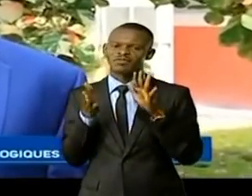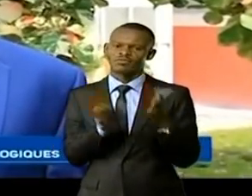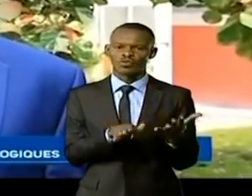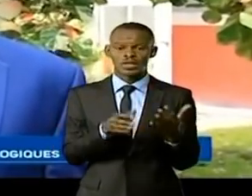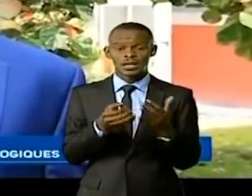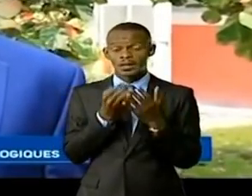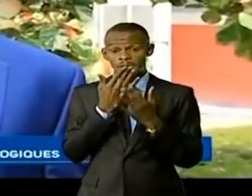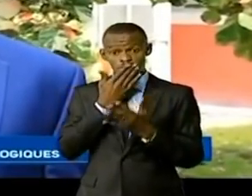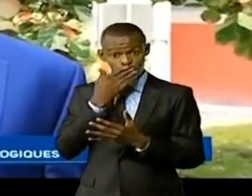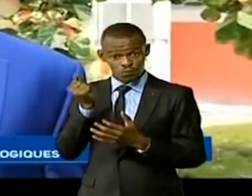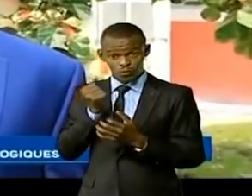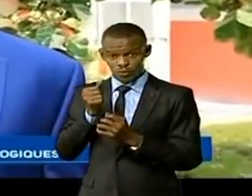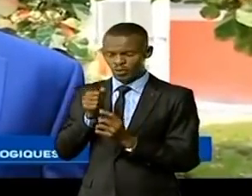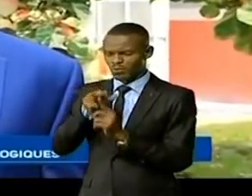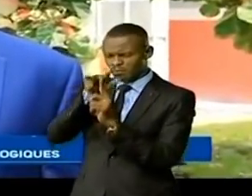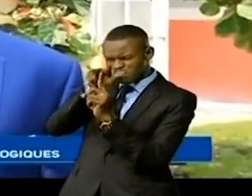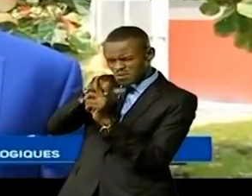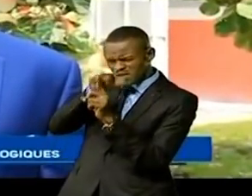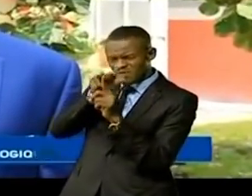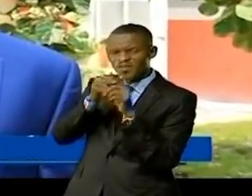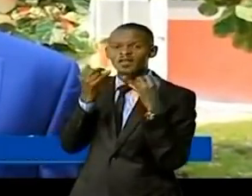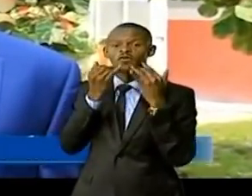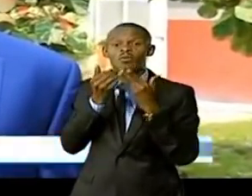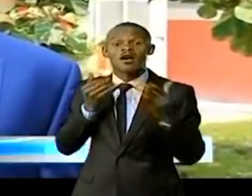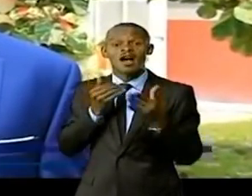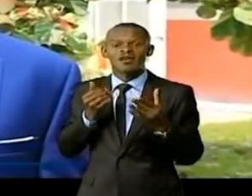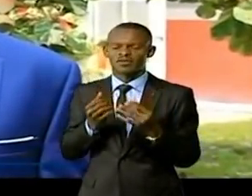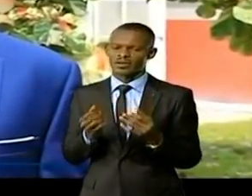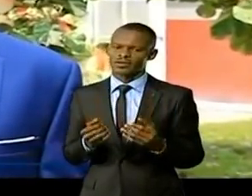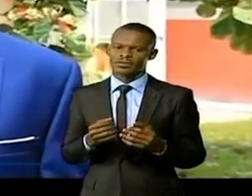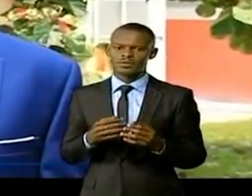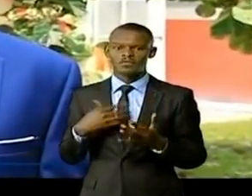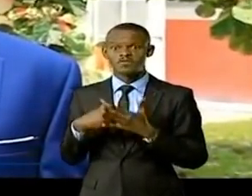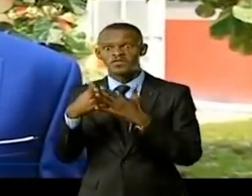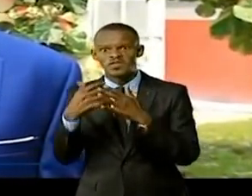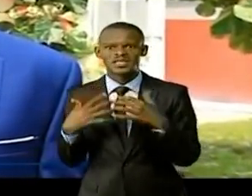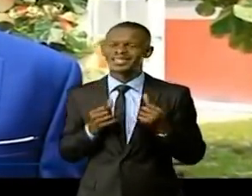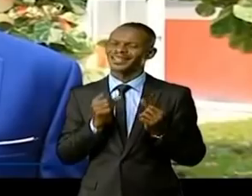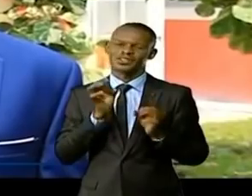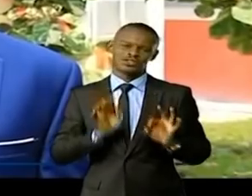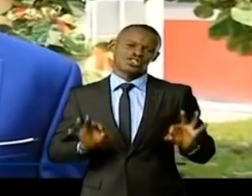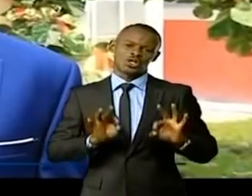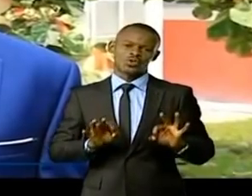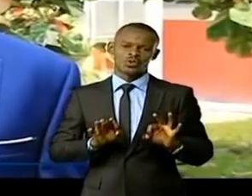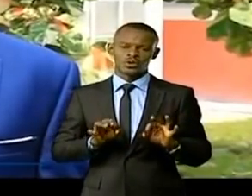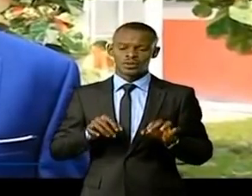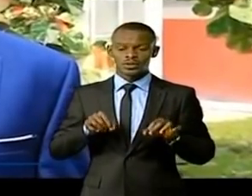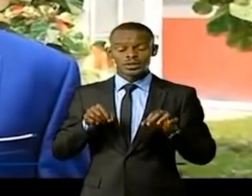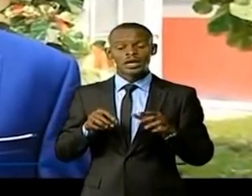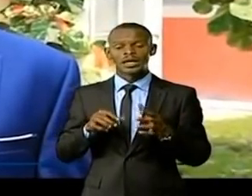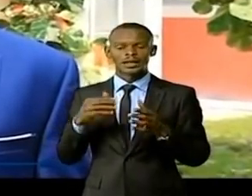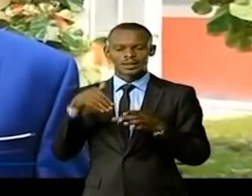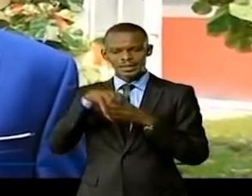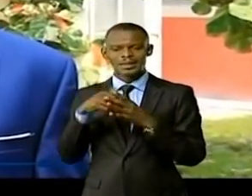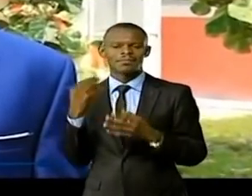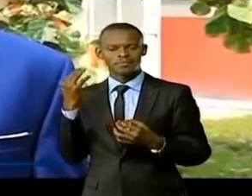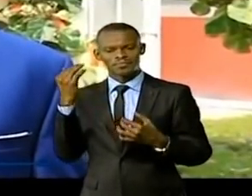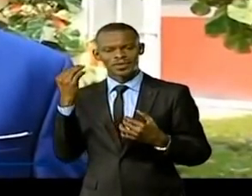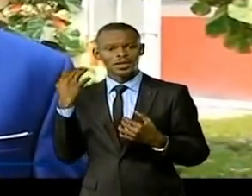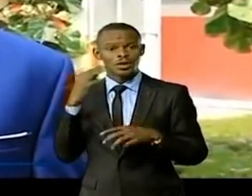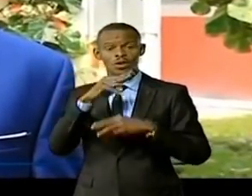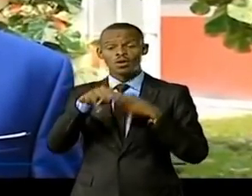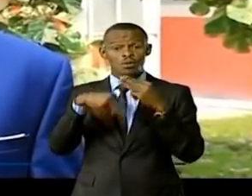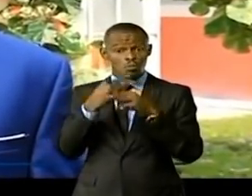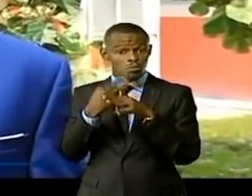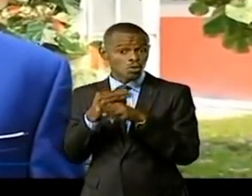cancer, la prévention est meilleure que le traitement. Il faut prévenir le cancer. Et le cancer du col, c'est